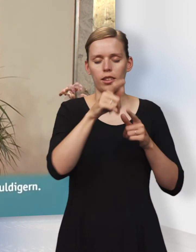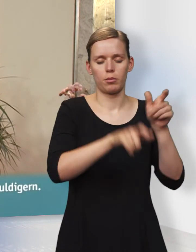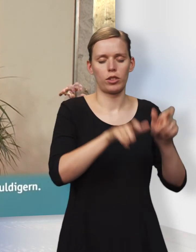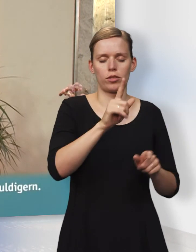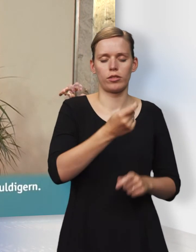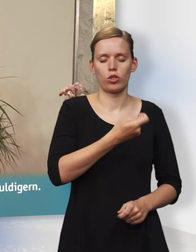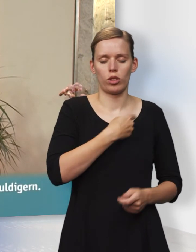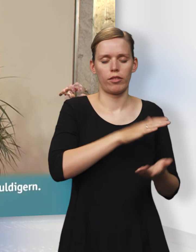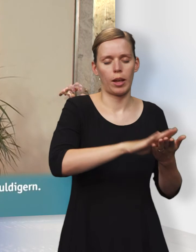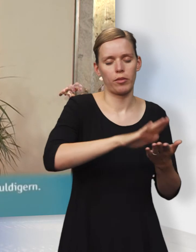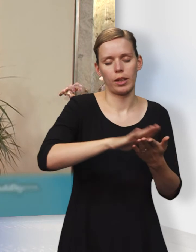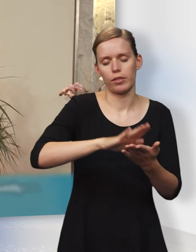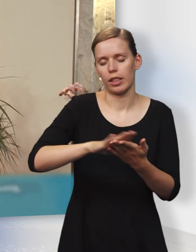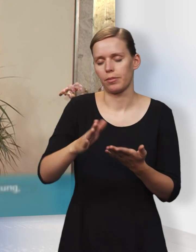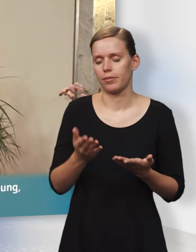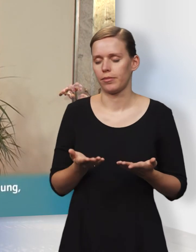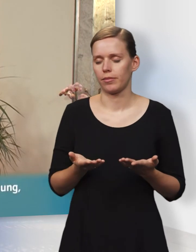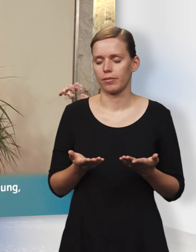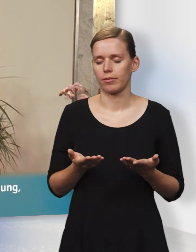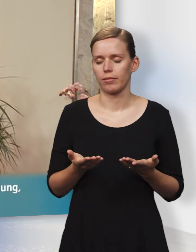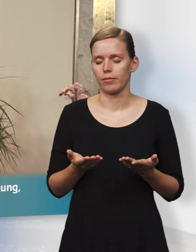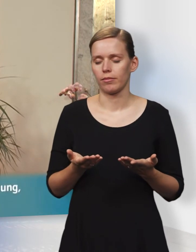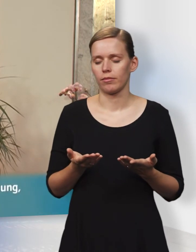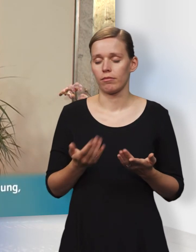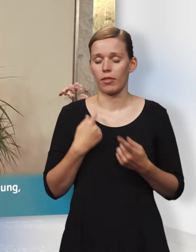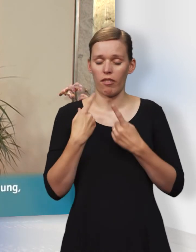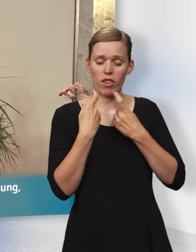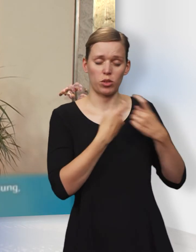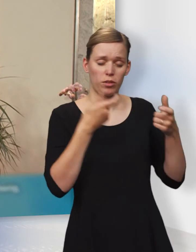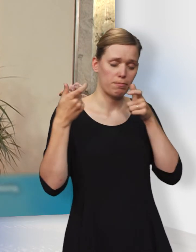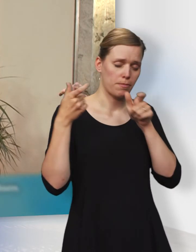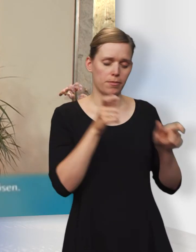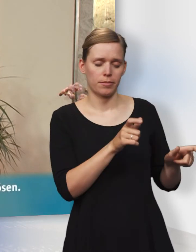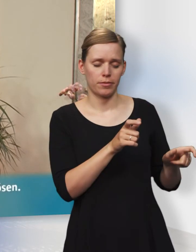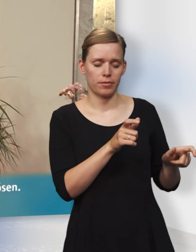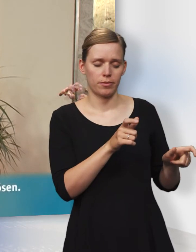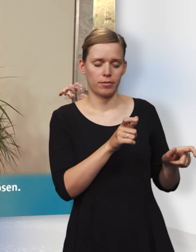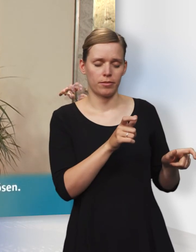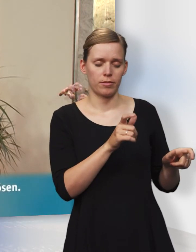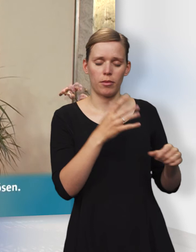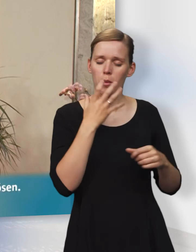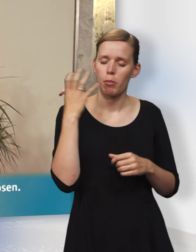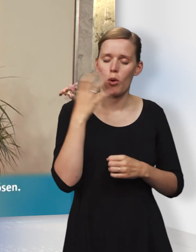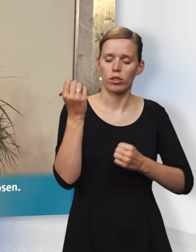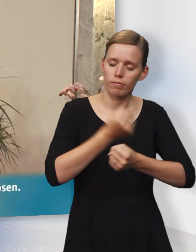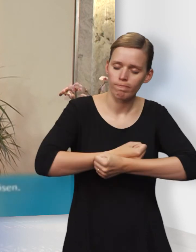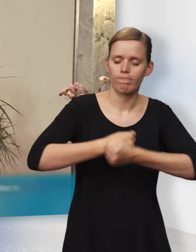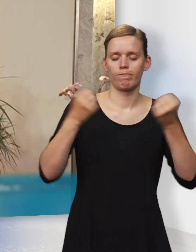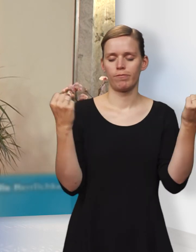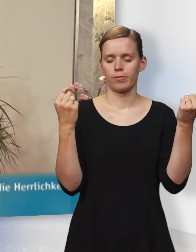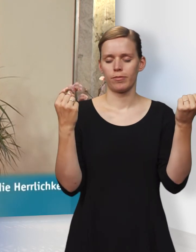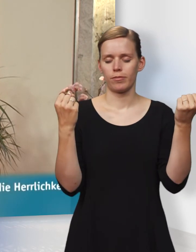wir vergeben unseren Schuldigern. Und führe uns nicht in Versuchung, sondern erlöse uns von dem